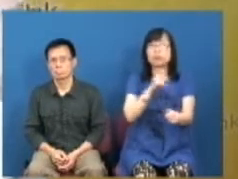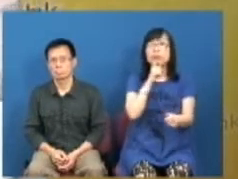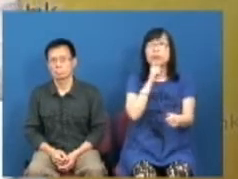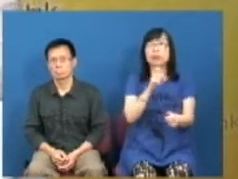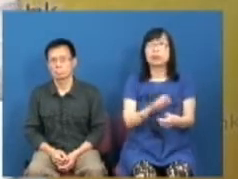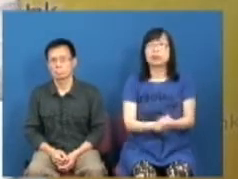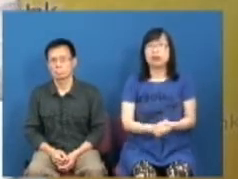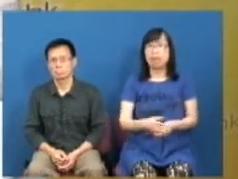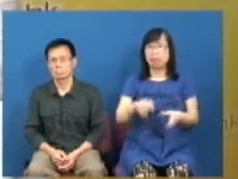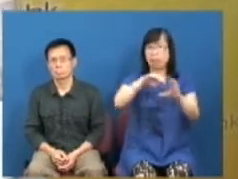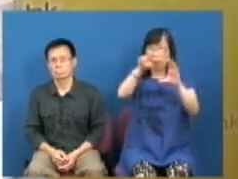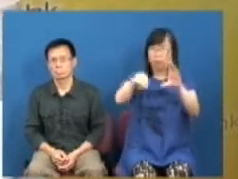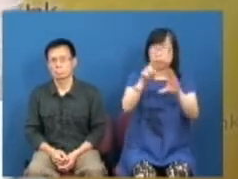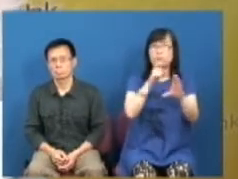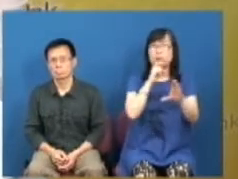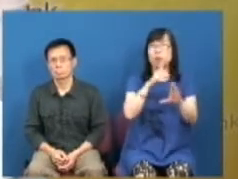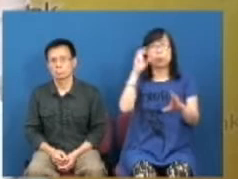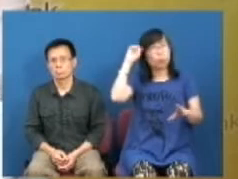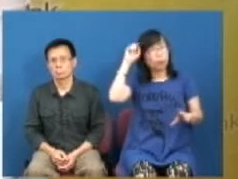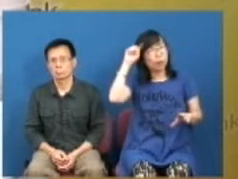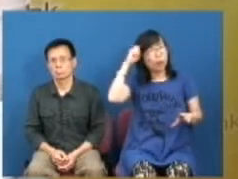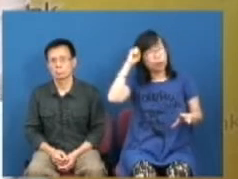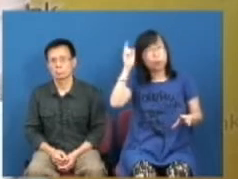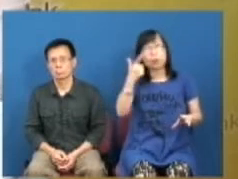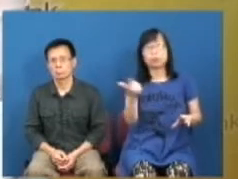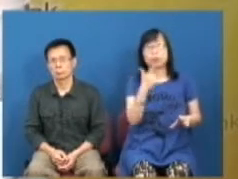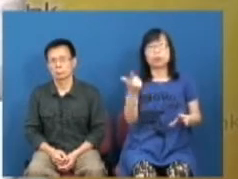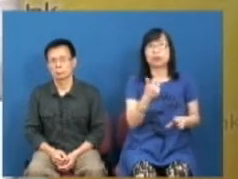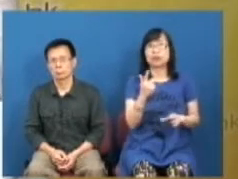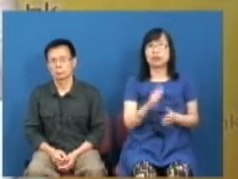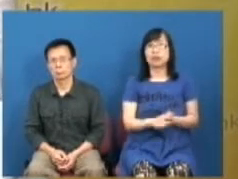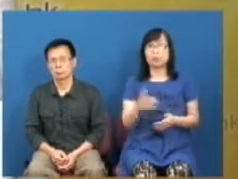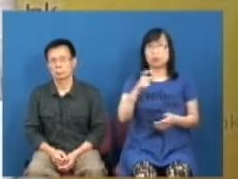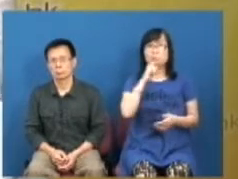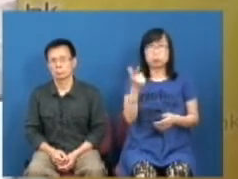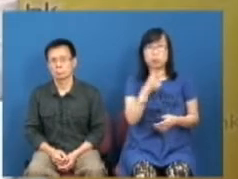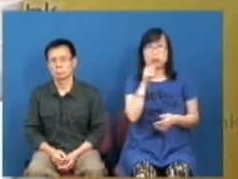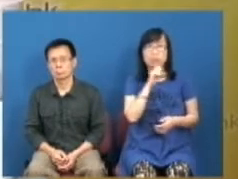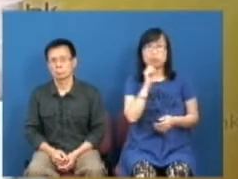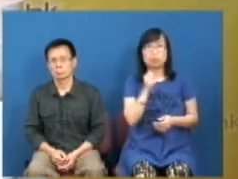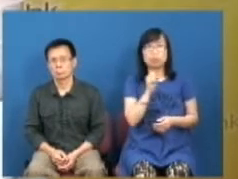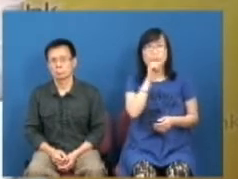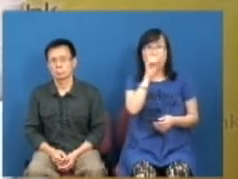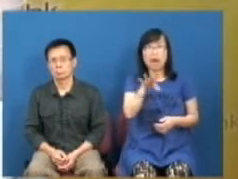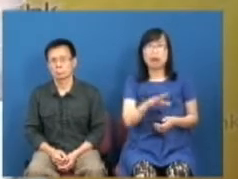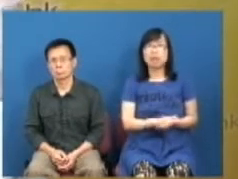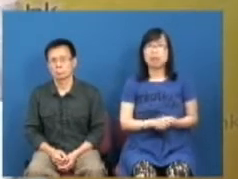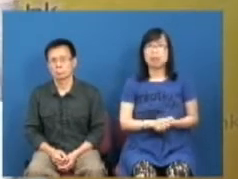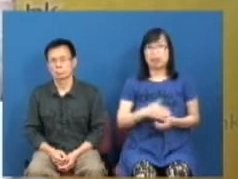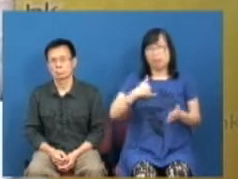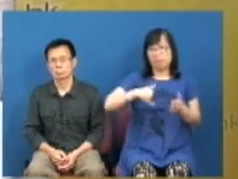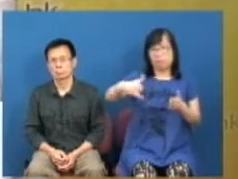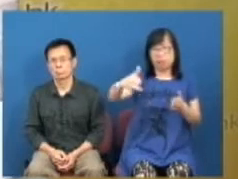實都好多考慮，不過咧其實我見到好多人潑我哋冷水咧，就包括有啲咧就話係即係走火通